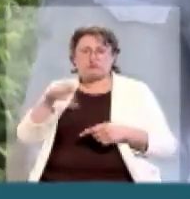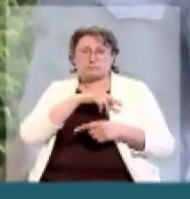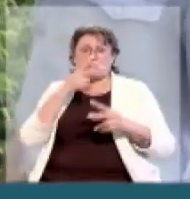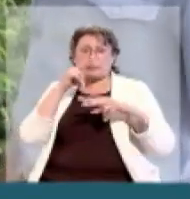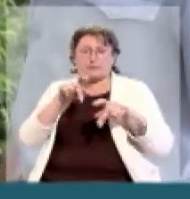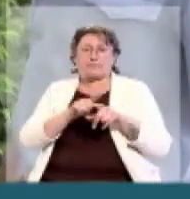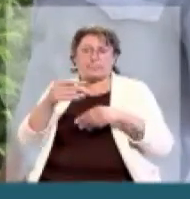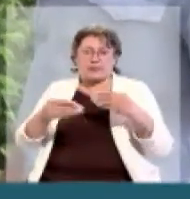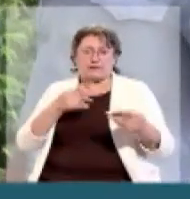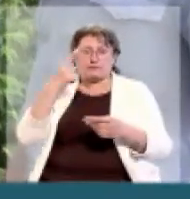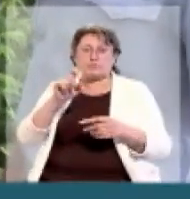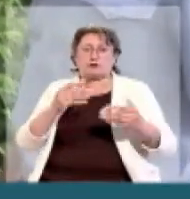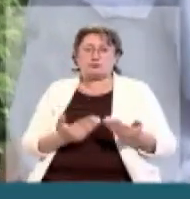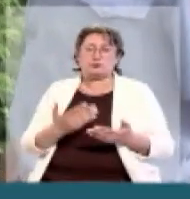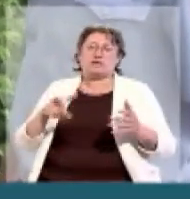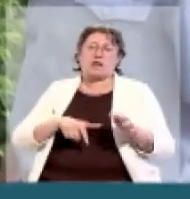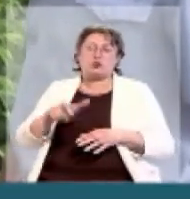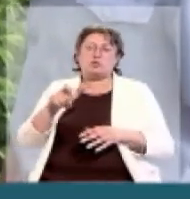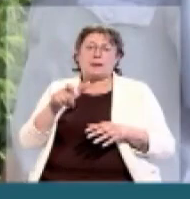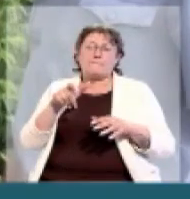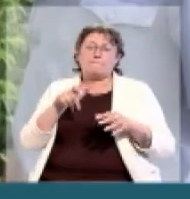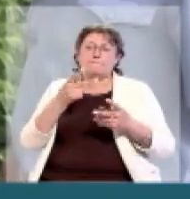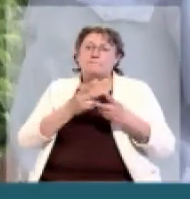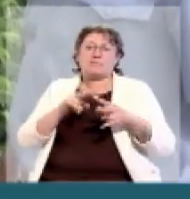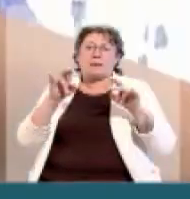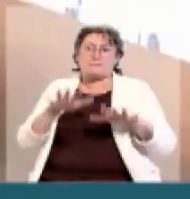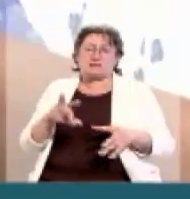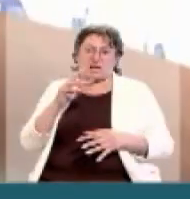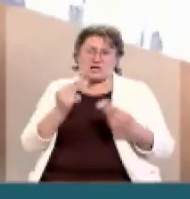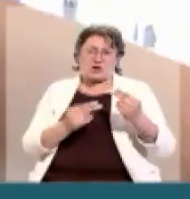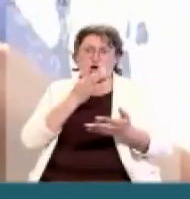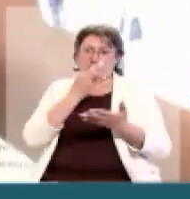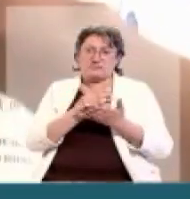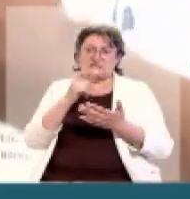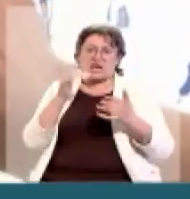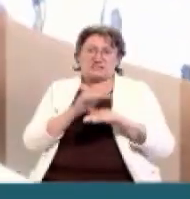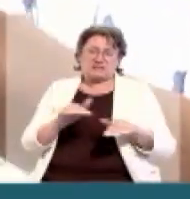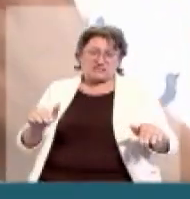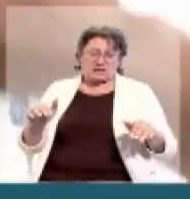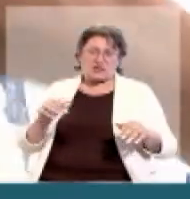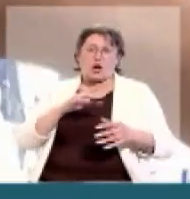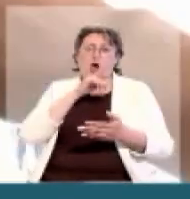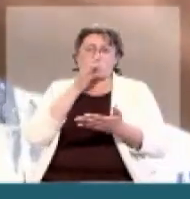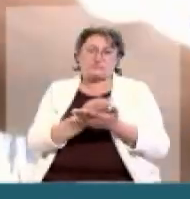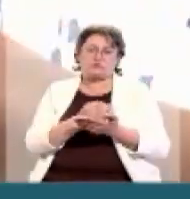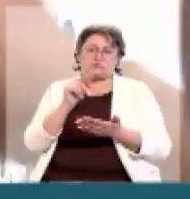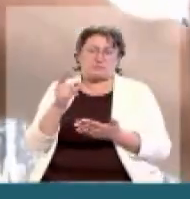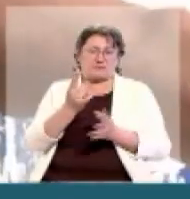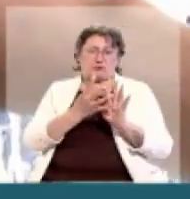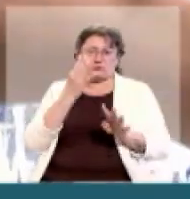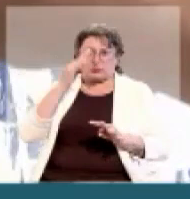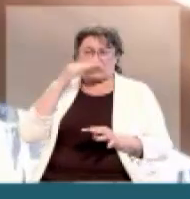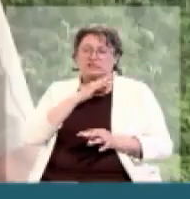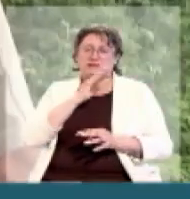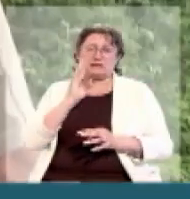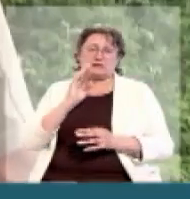напоминают жителям о том, что железнодорожный путь не место для игр. Ответственность за детей, считает Каирбек Мурзагалиев, должны нести в первую